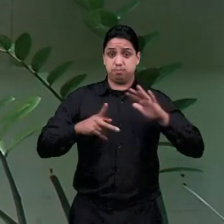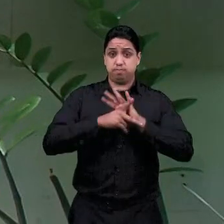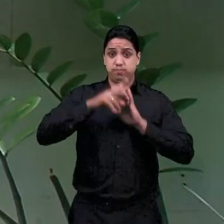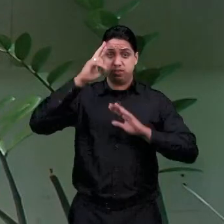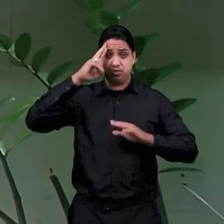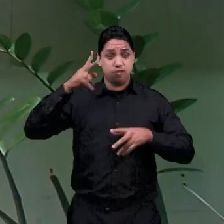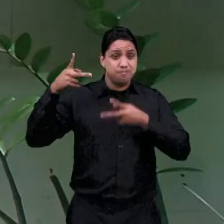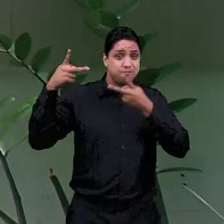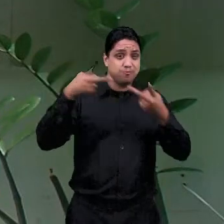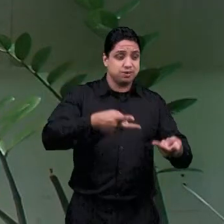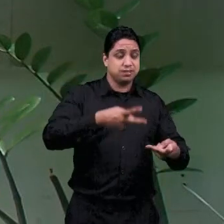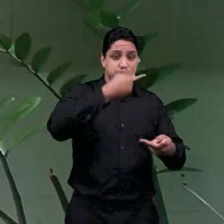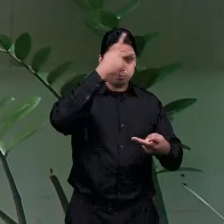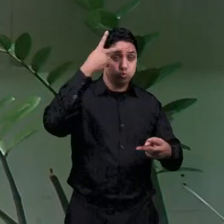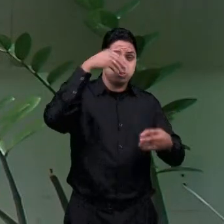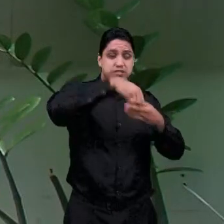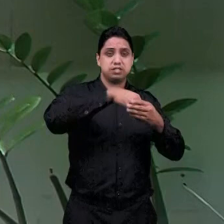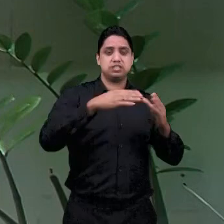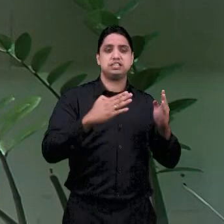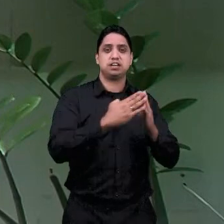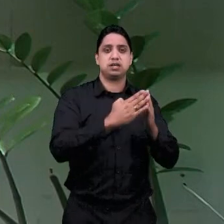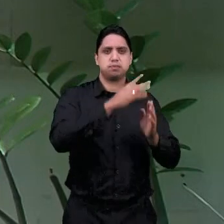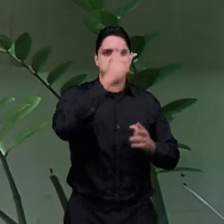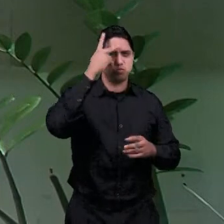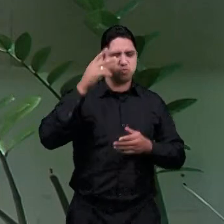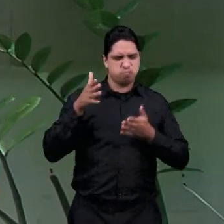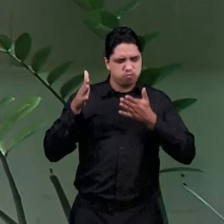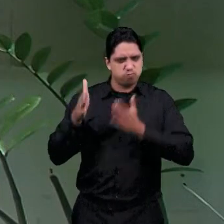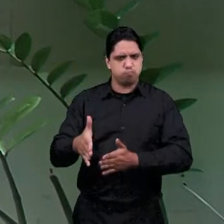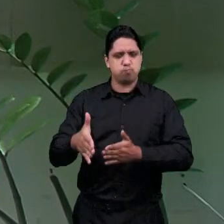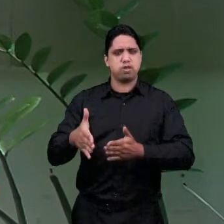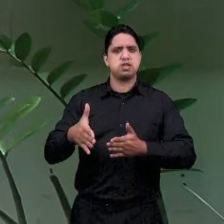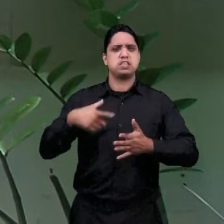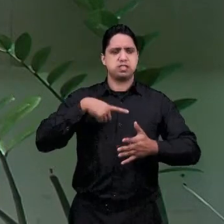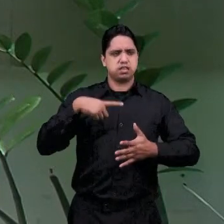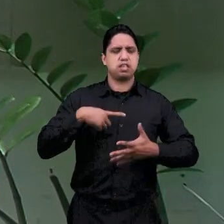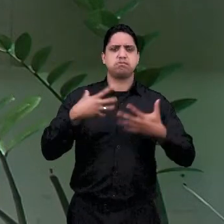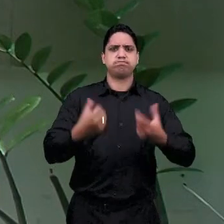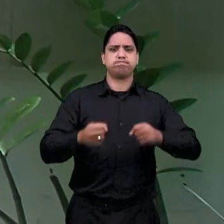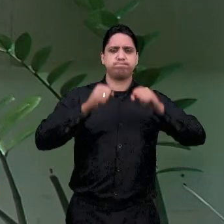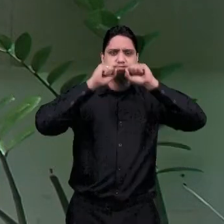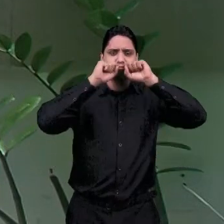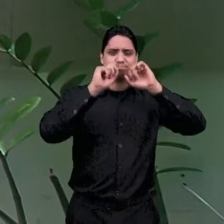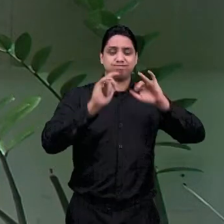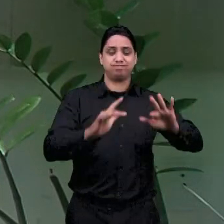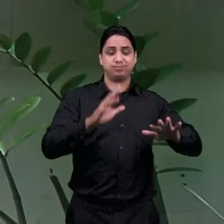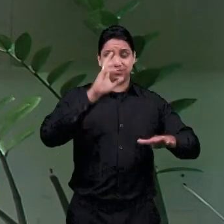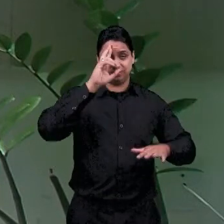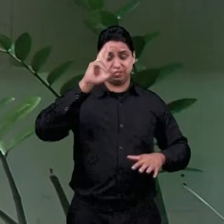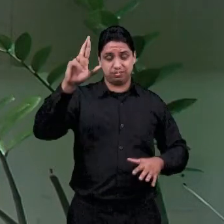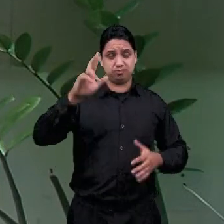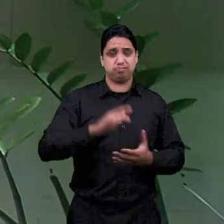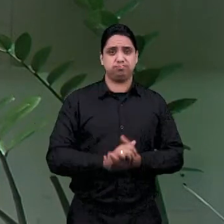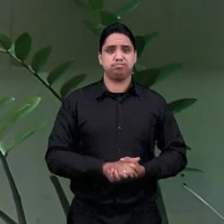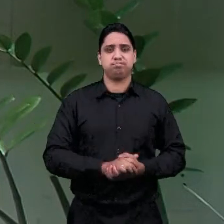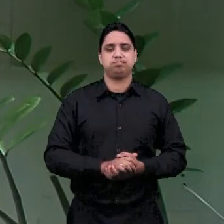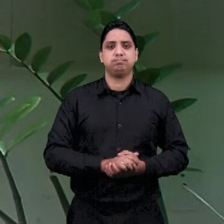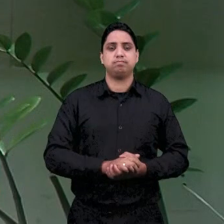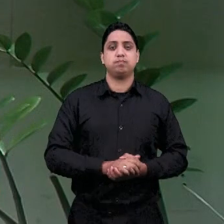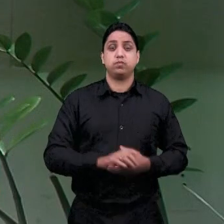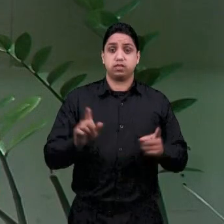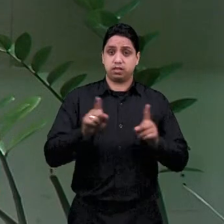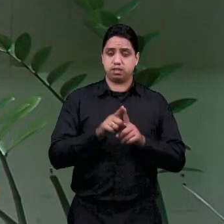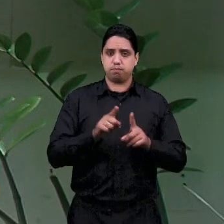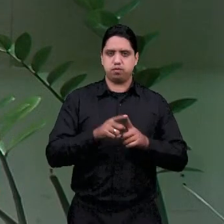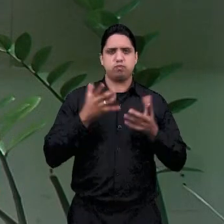qui sont fidèles reçoivent la bénédiction du Seigneur. Mais j'aimerais aussi apporter à